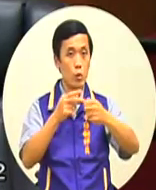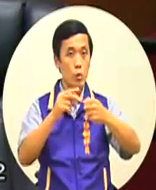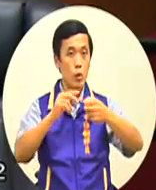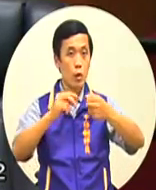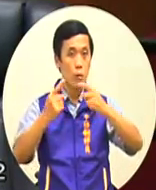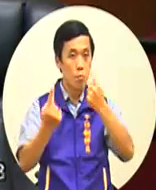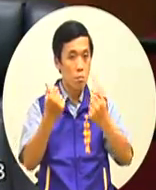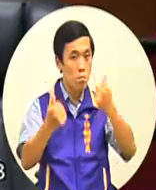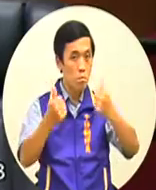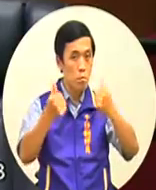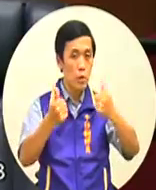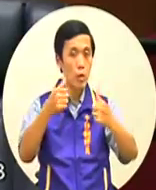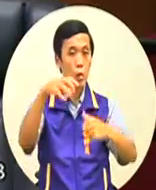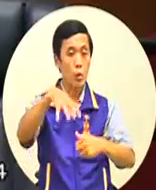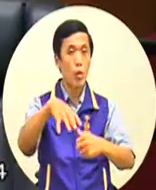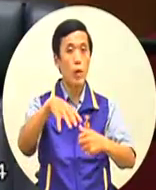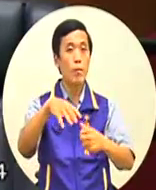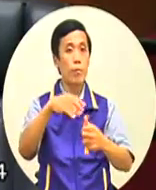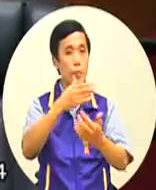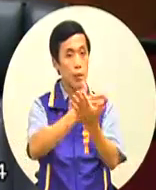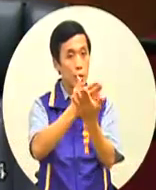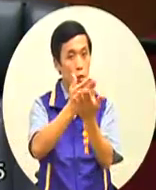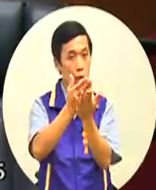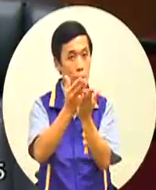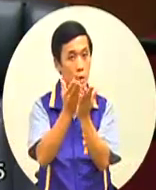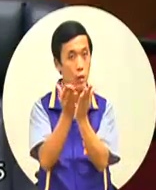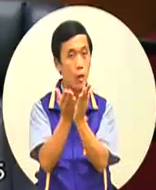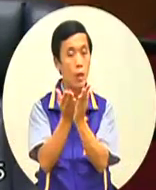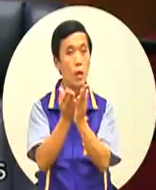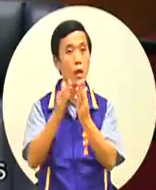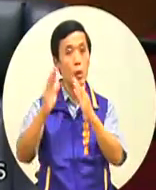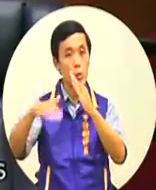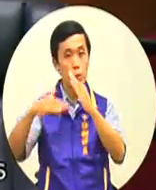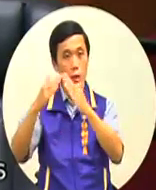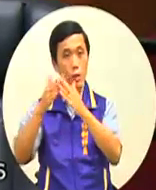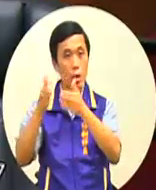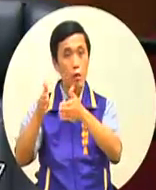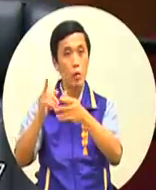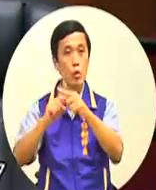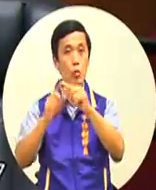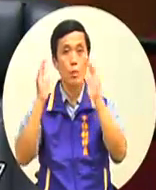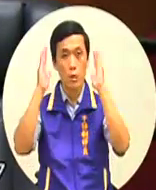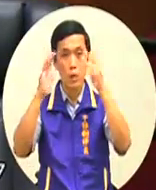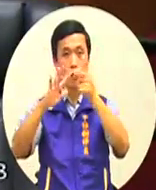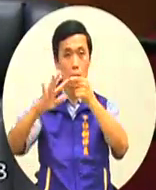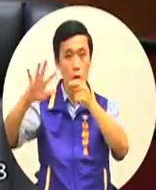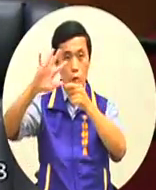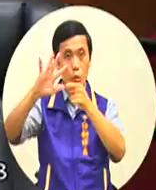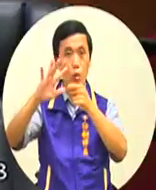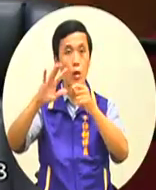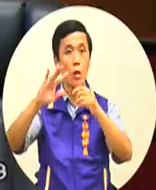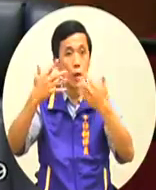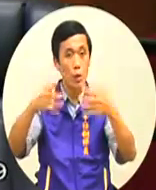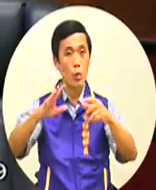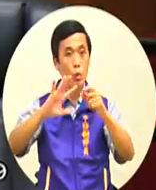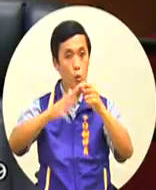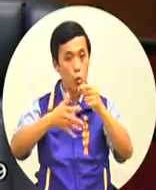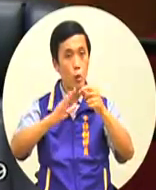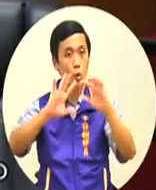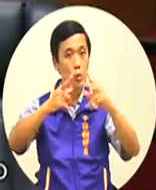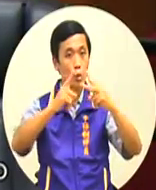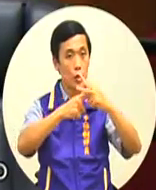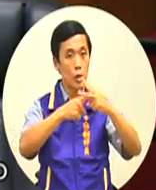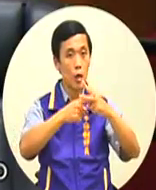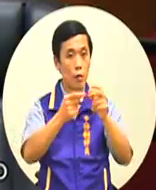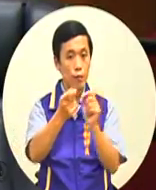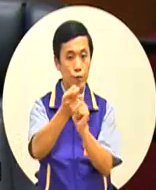雄县的体育馆也都在附近哈。要说学校，中正高中很多的国中很多的国小都住在附